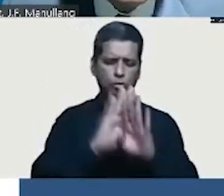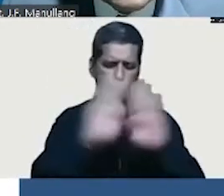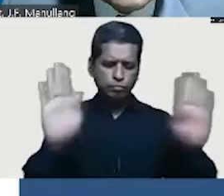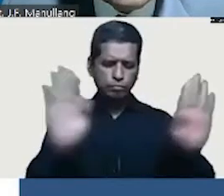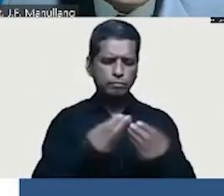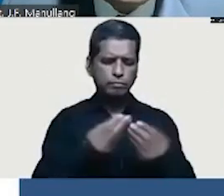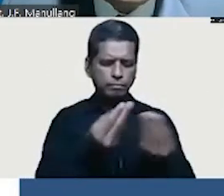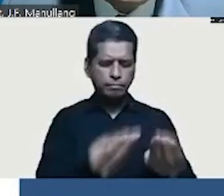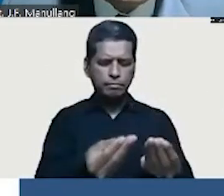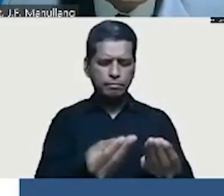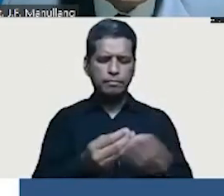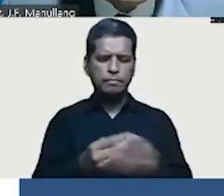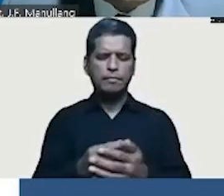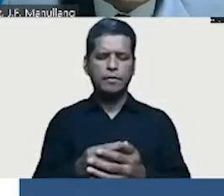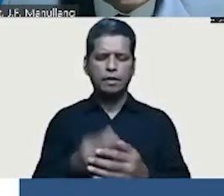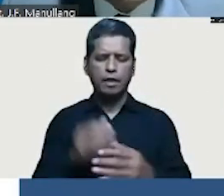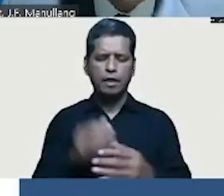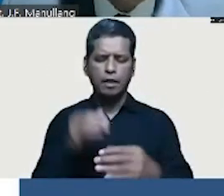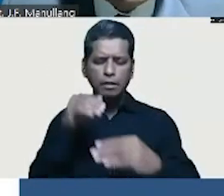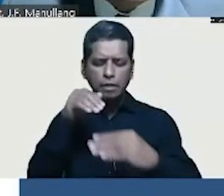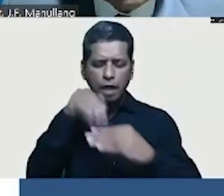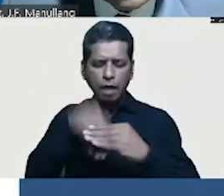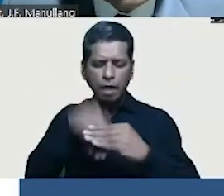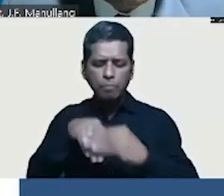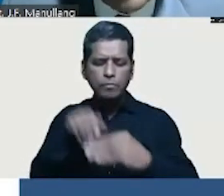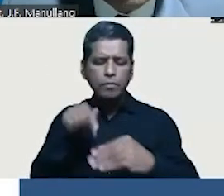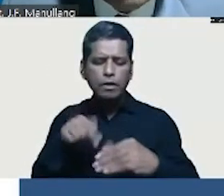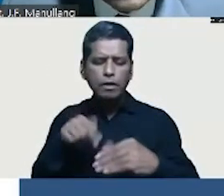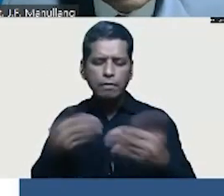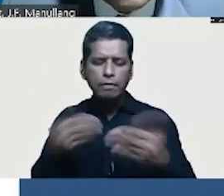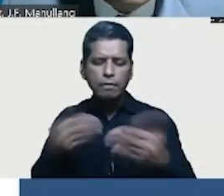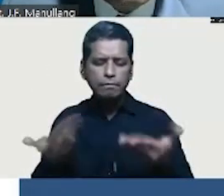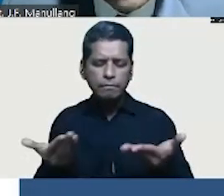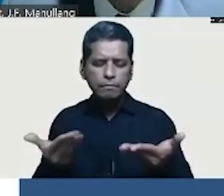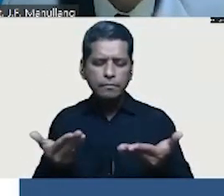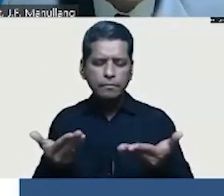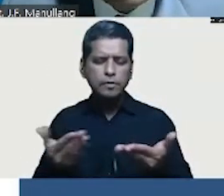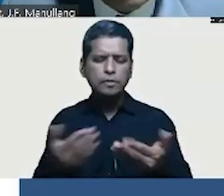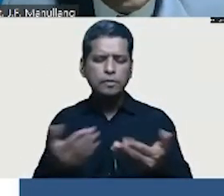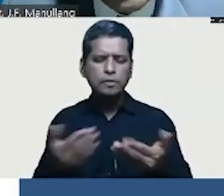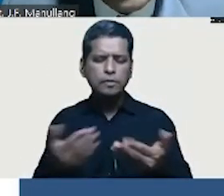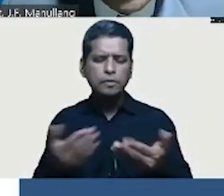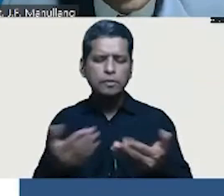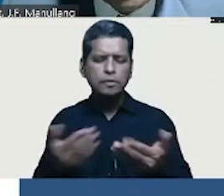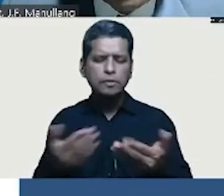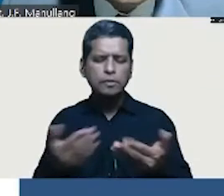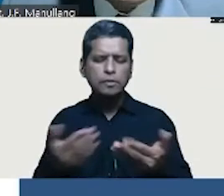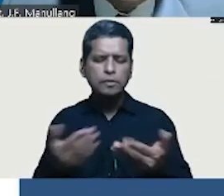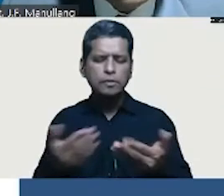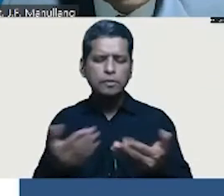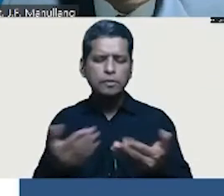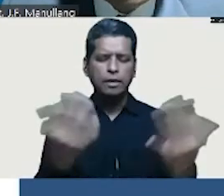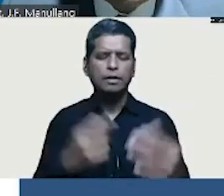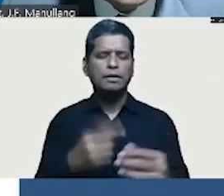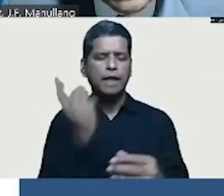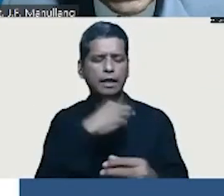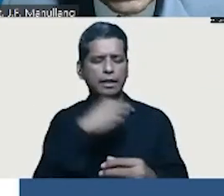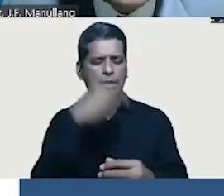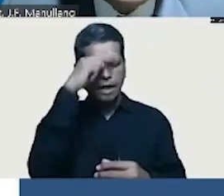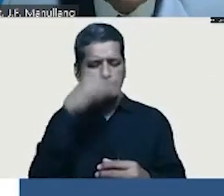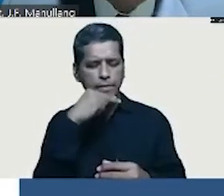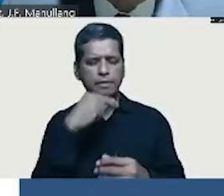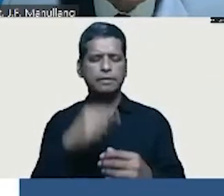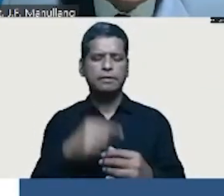telah menyampaikannya kepada umat-umat Mu pada bambau para nabi melalui jemaatmu sebelum kami Tuhan untuk